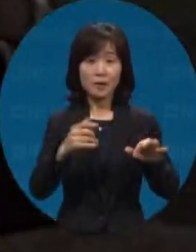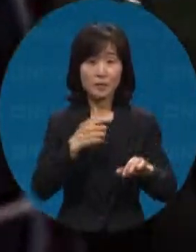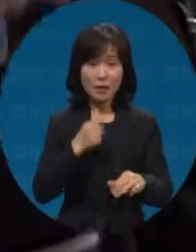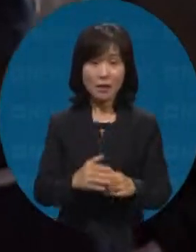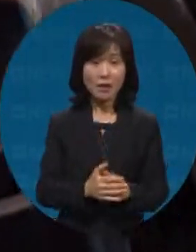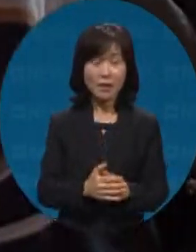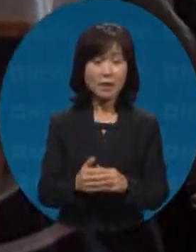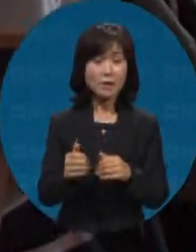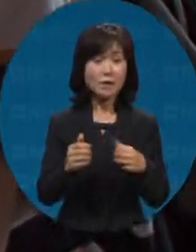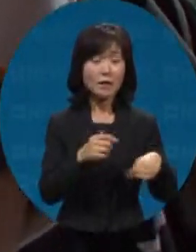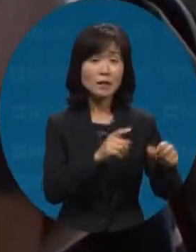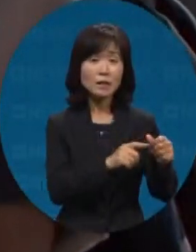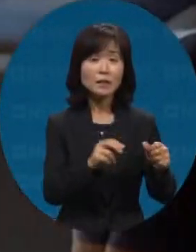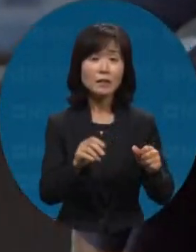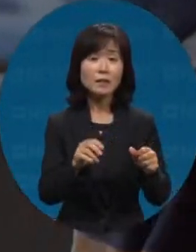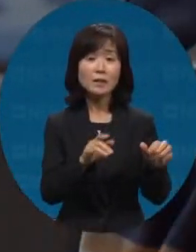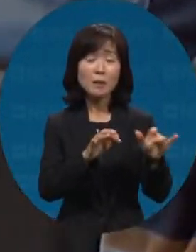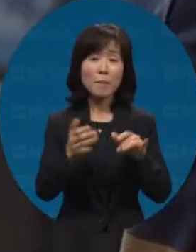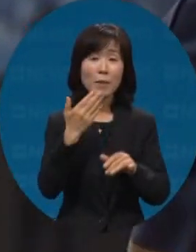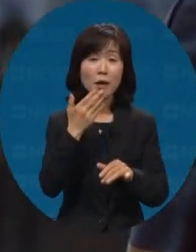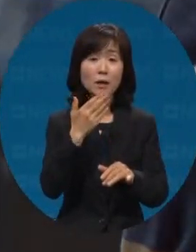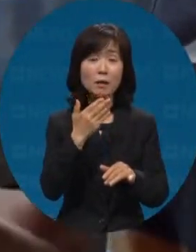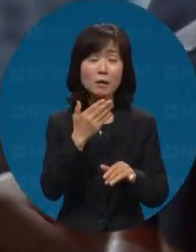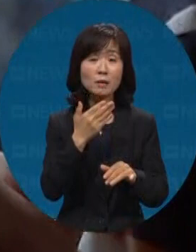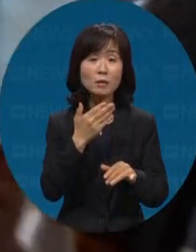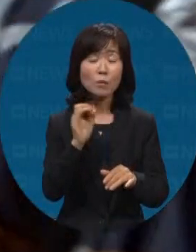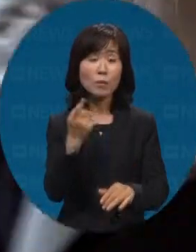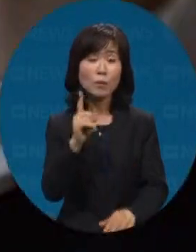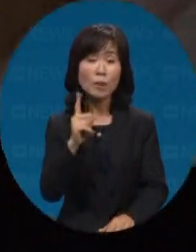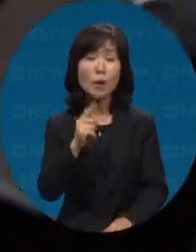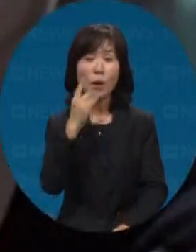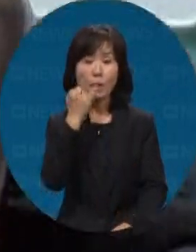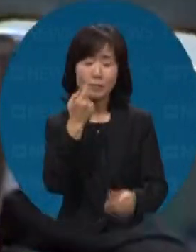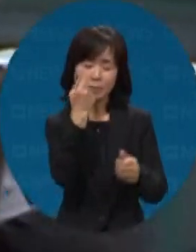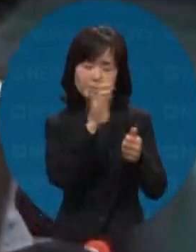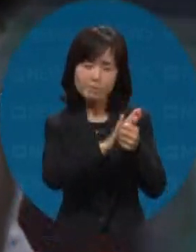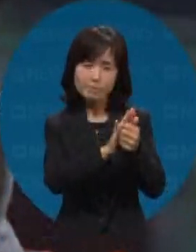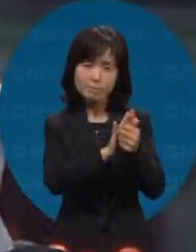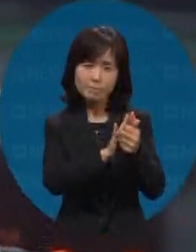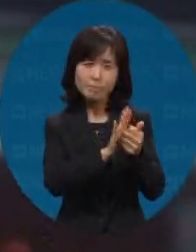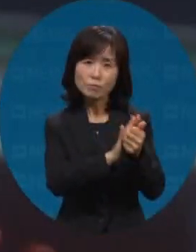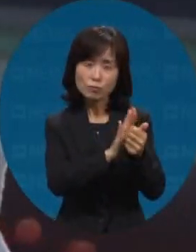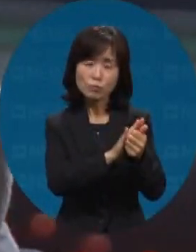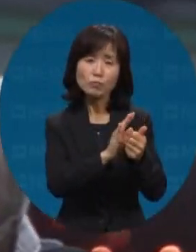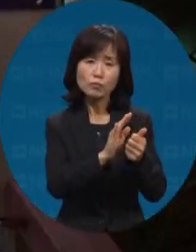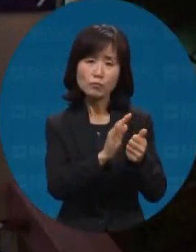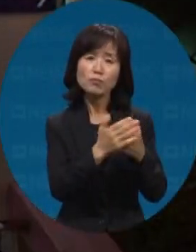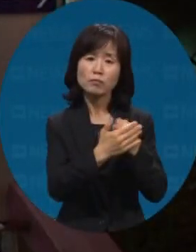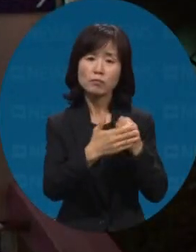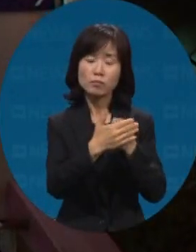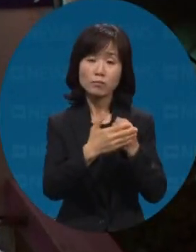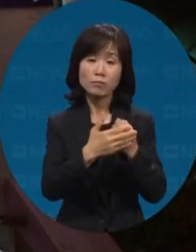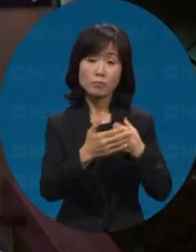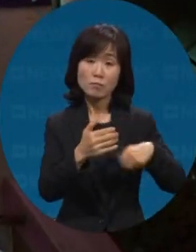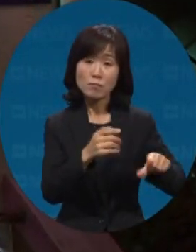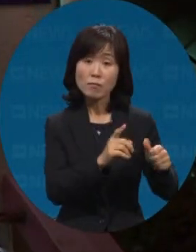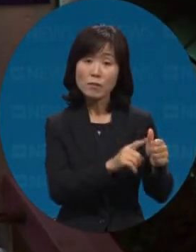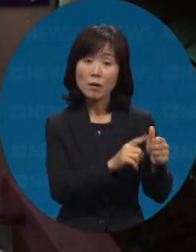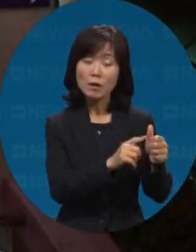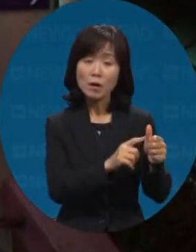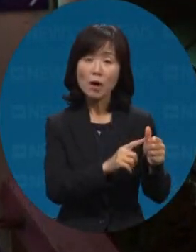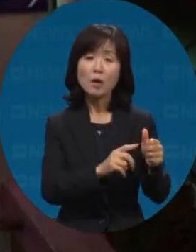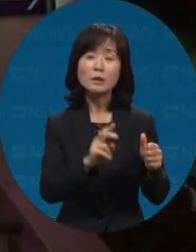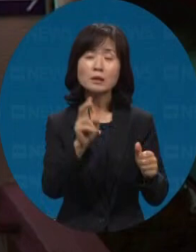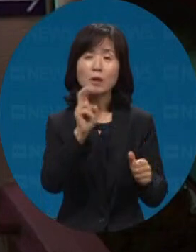성우가 음악을 할 수 있는 건 엄마의 세심한 보살핌과 지원 덕분인데요. 사실 성우에게는 성우처럼